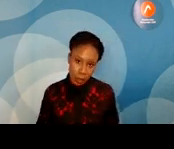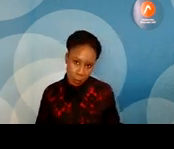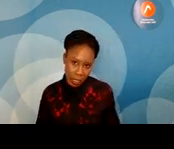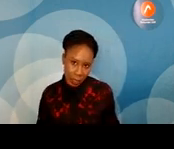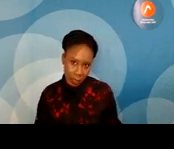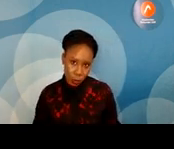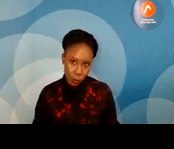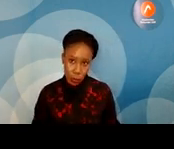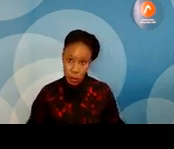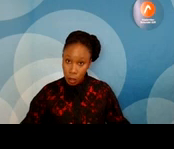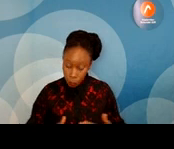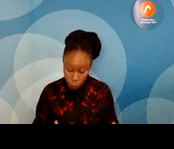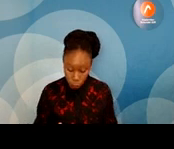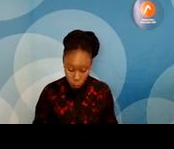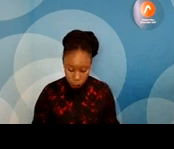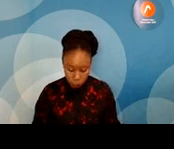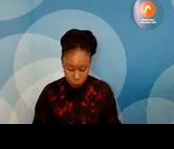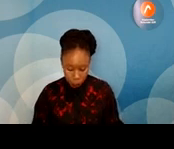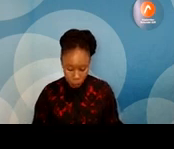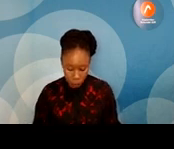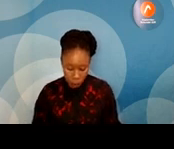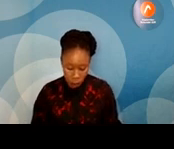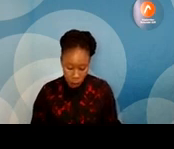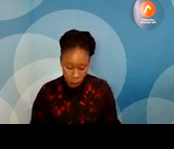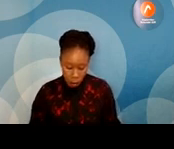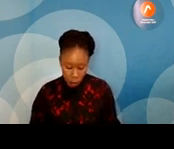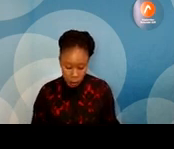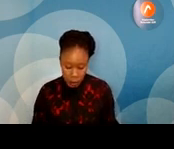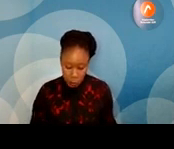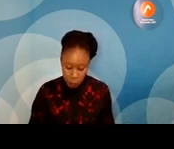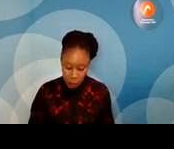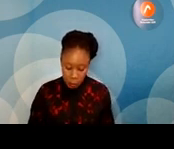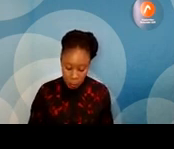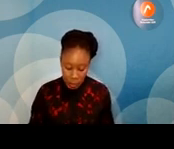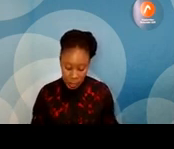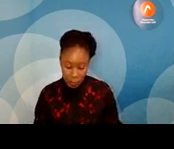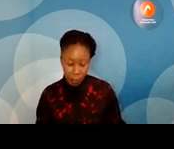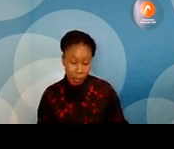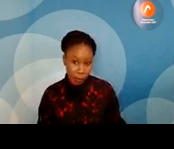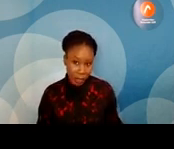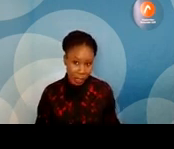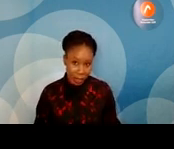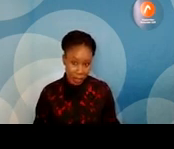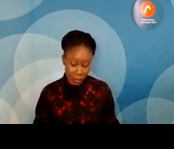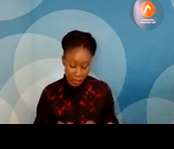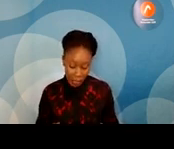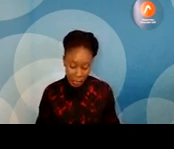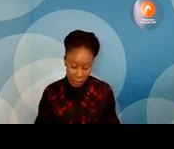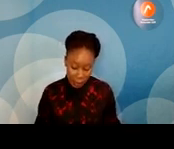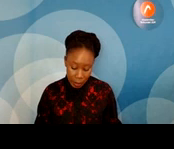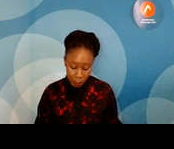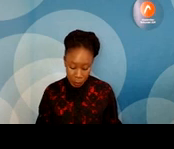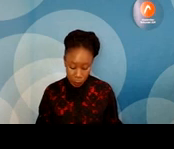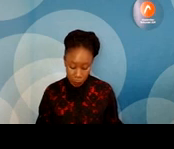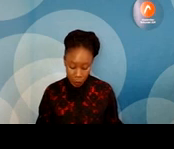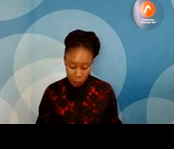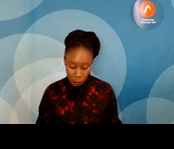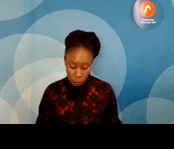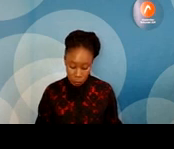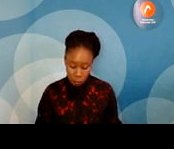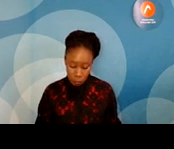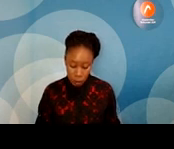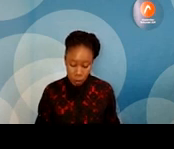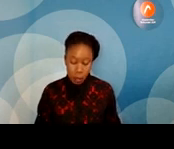andra diskrimineringsgrunders förtryck. Ålderism beskriver framförallt ett